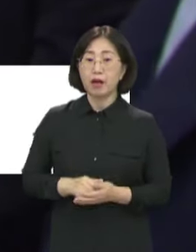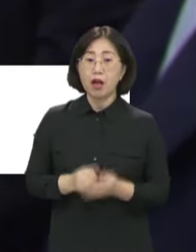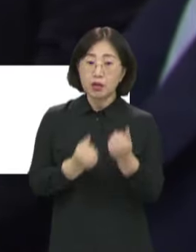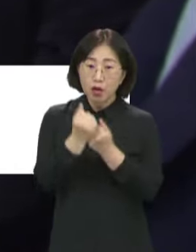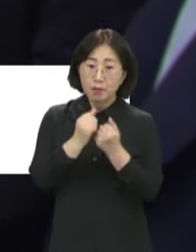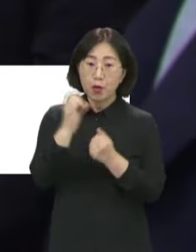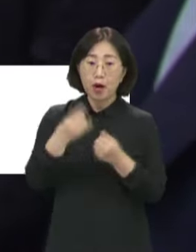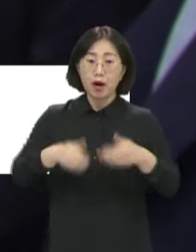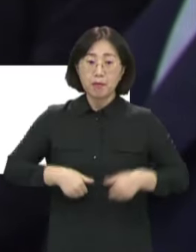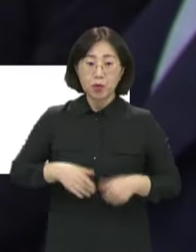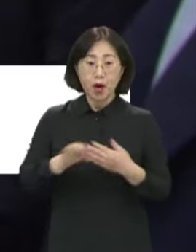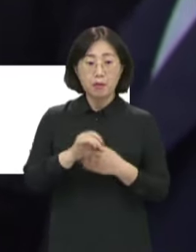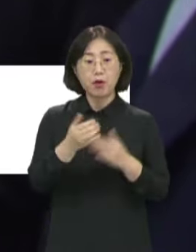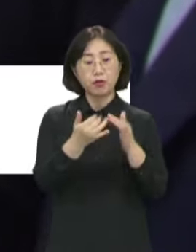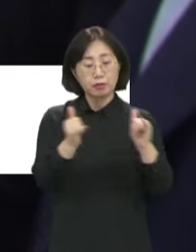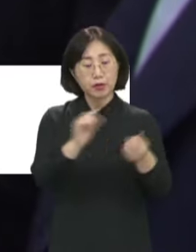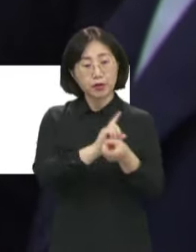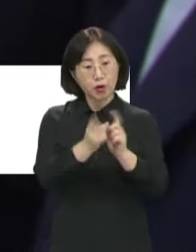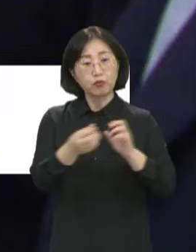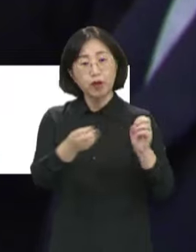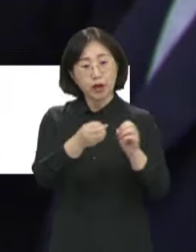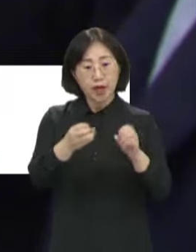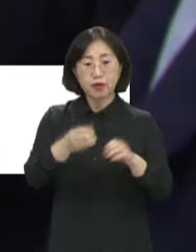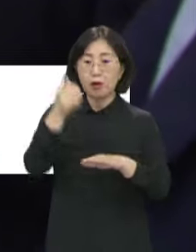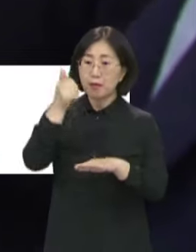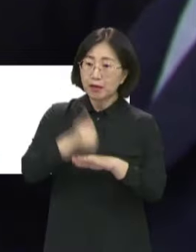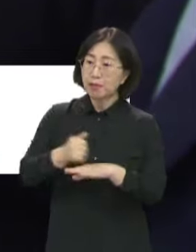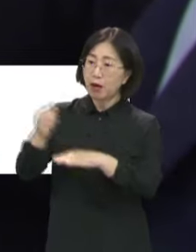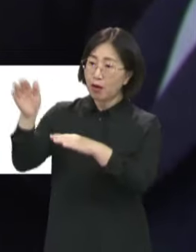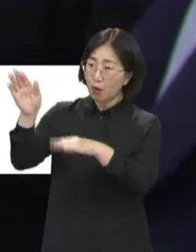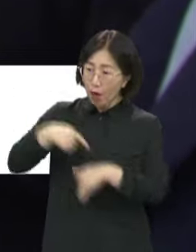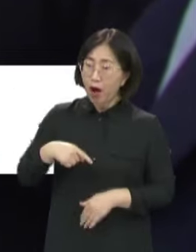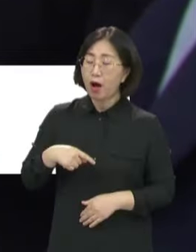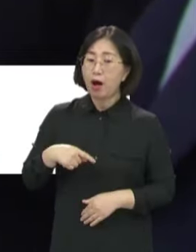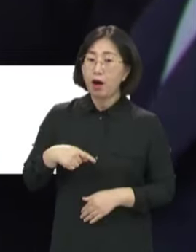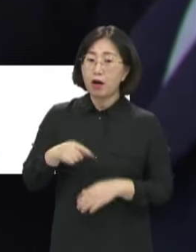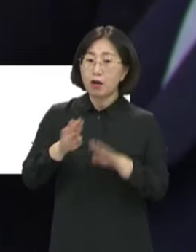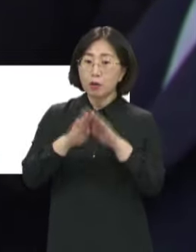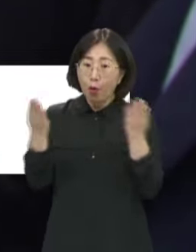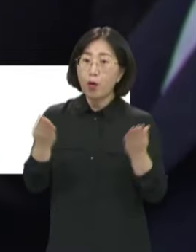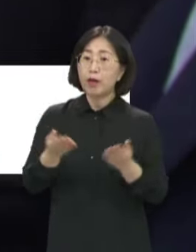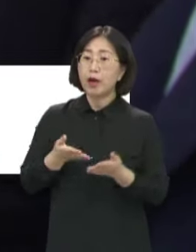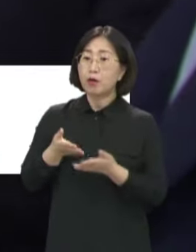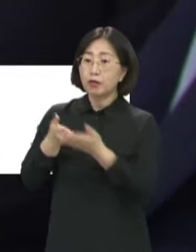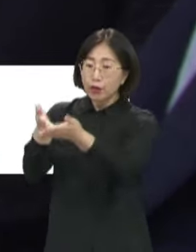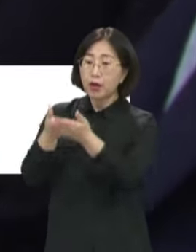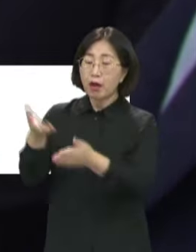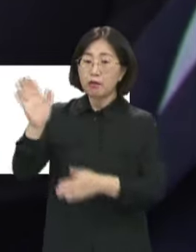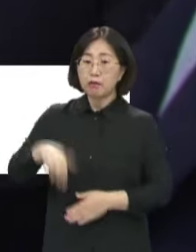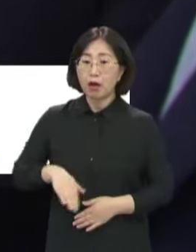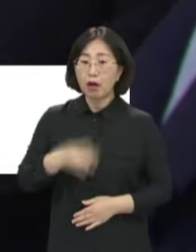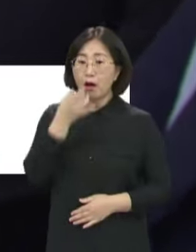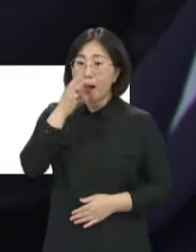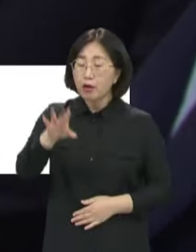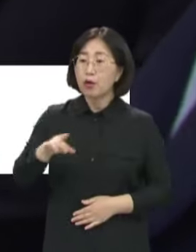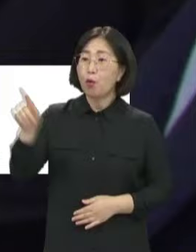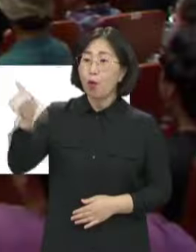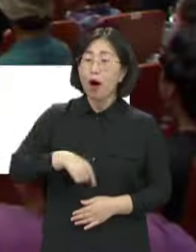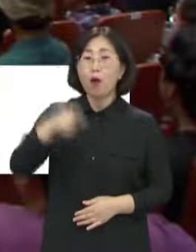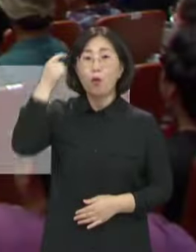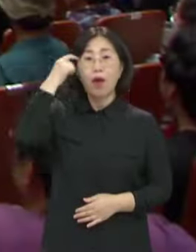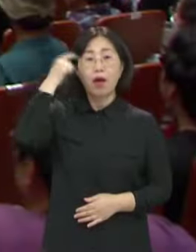우리가 주민들끼리 얘기해서 그때 설명회를 개최해달라. 그렇게 분명히 저희는 말씀을 드렸습니다. 그런데 이렇게 강행하는 이유가